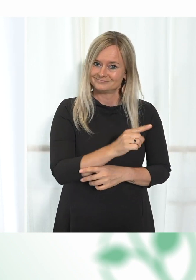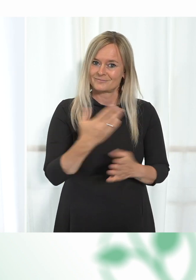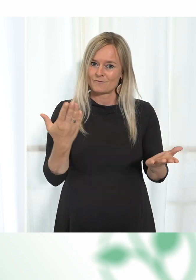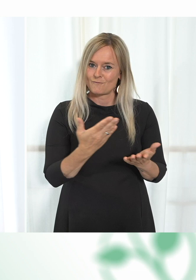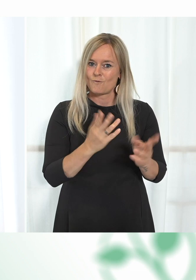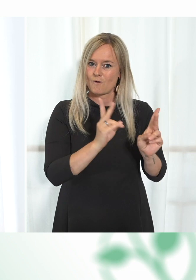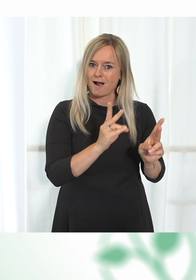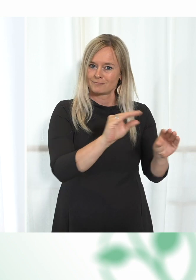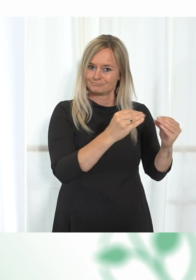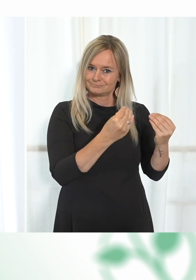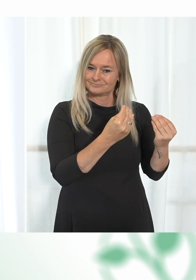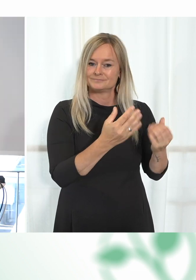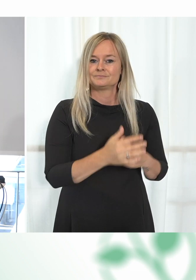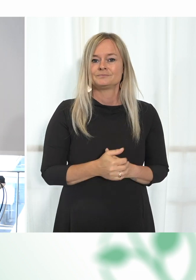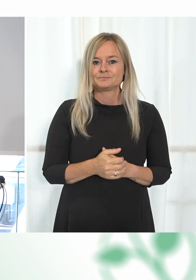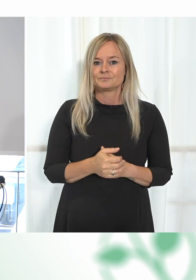Unternehmen zur Seite stehen?